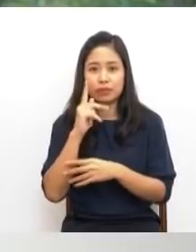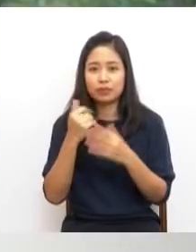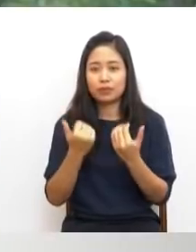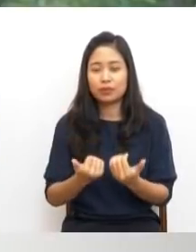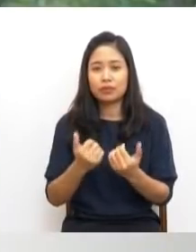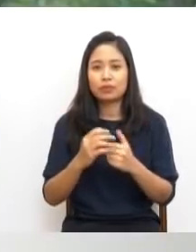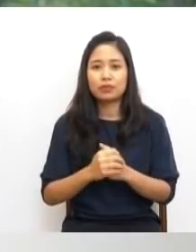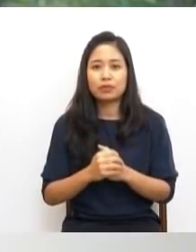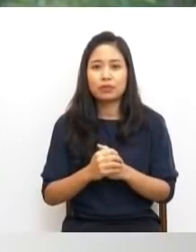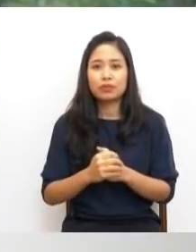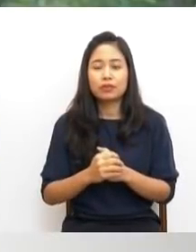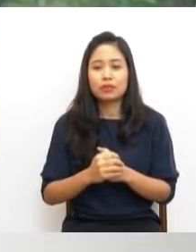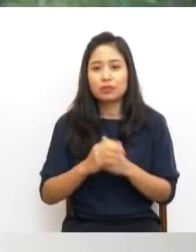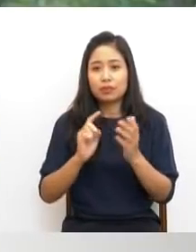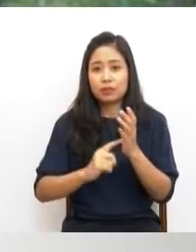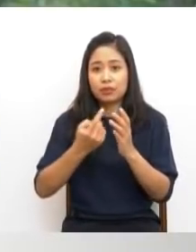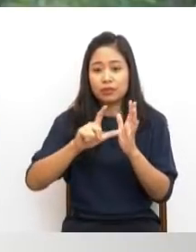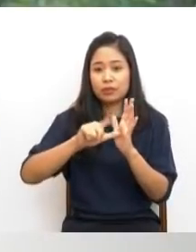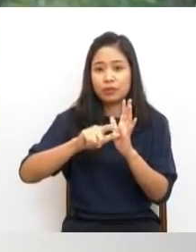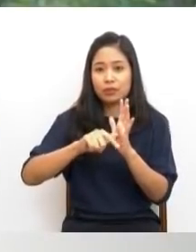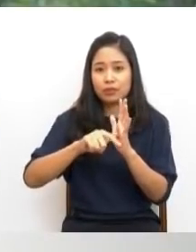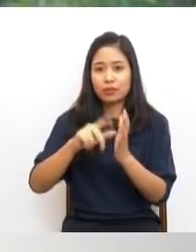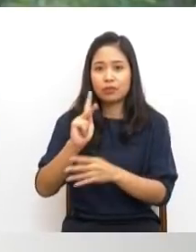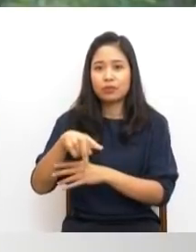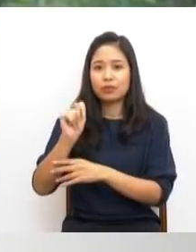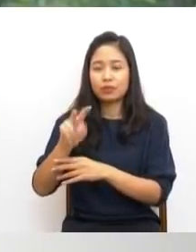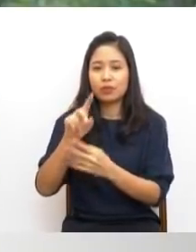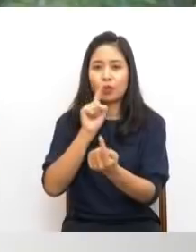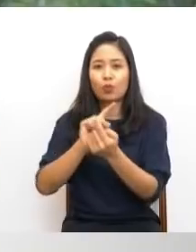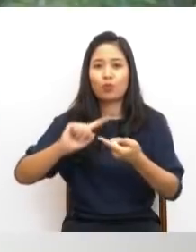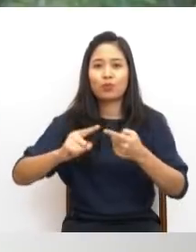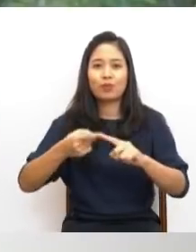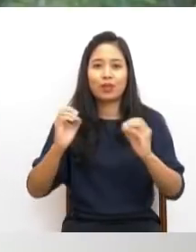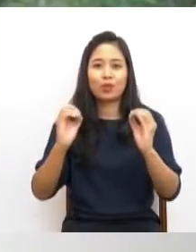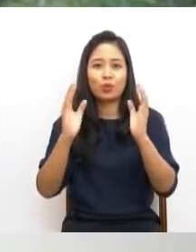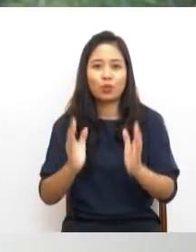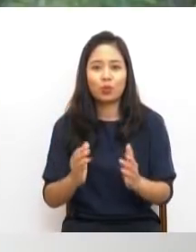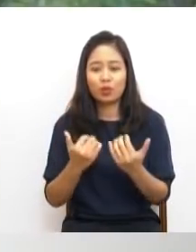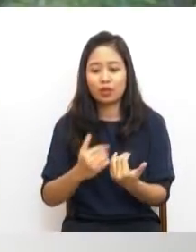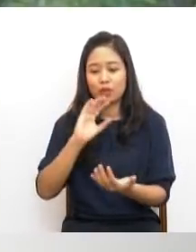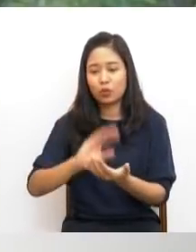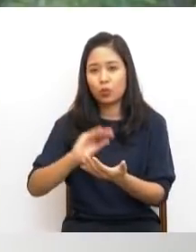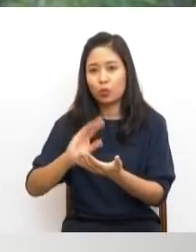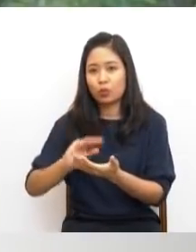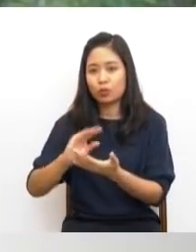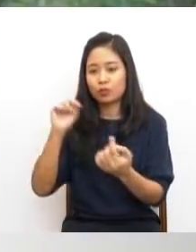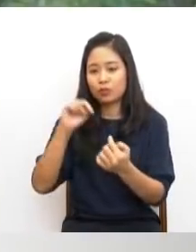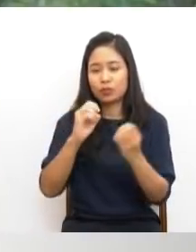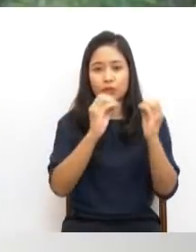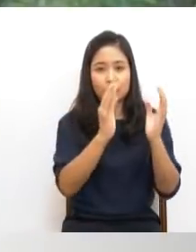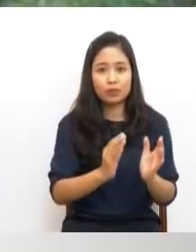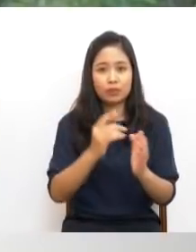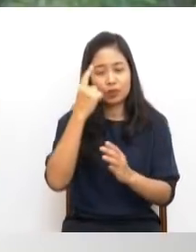ในวันนี้ค่ะนั่นคือช่วงเลขาธิการกพฐ.พบเพื่อนครูนะคะเพื่อให้ข้อมูลนั้นได้ส่งตรงถึงครู